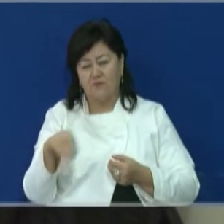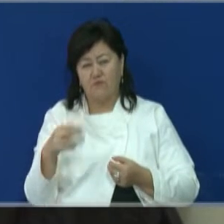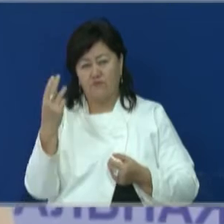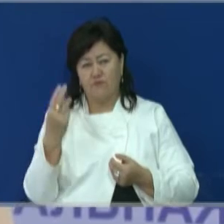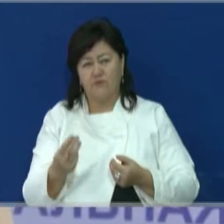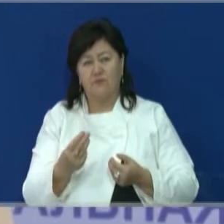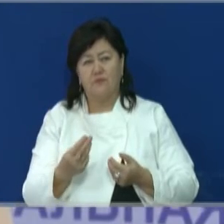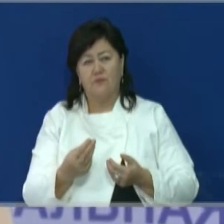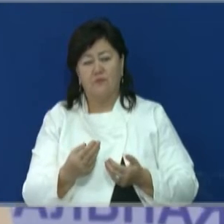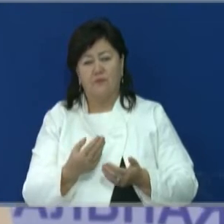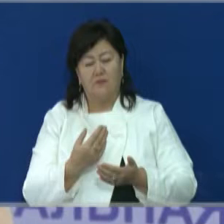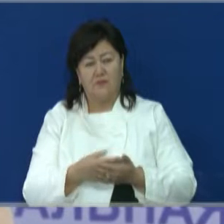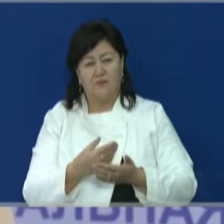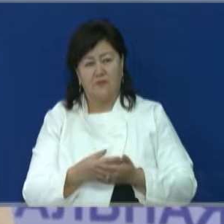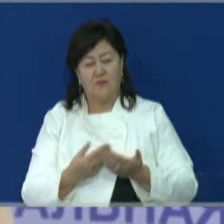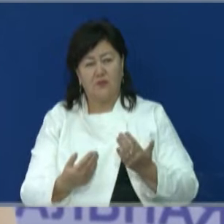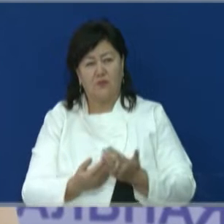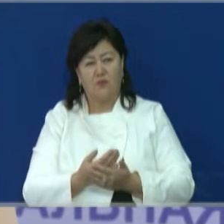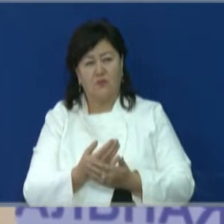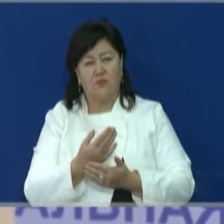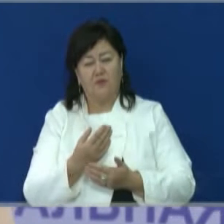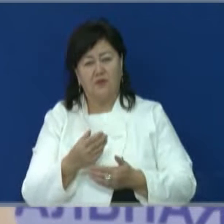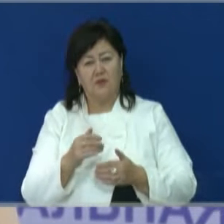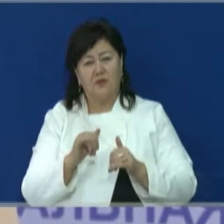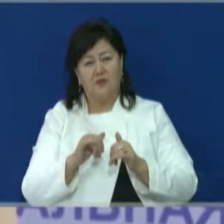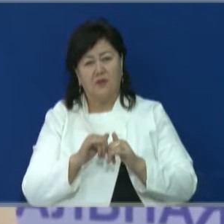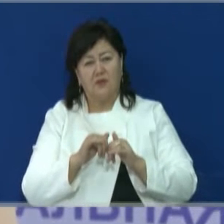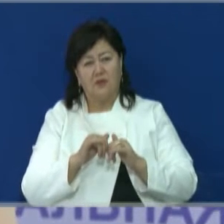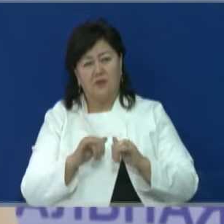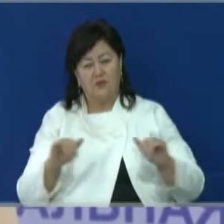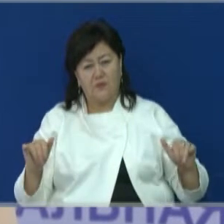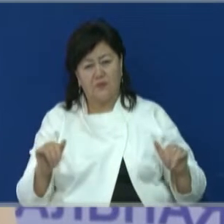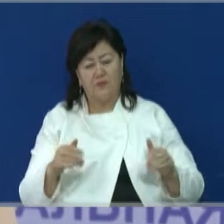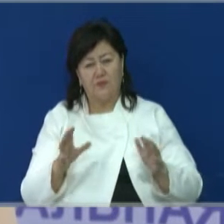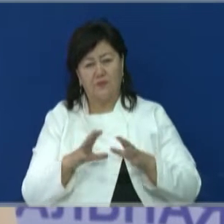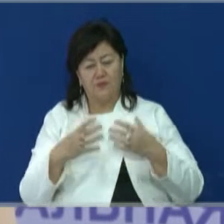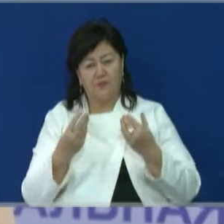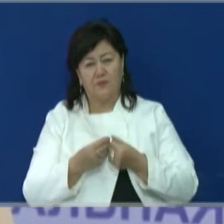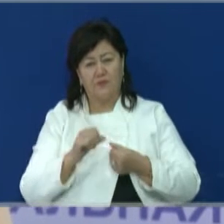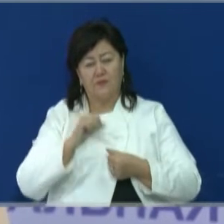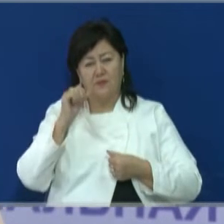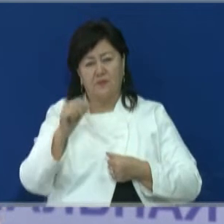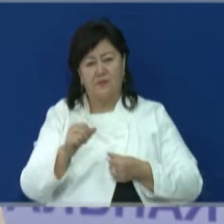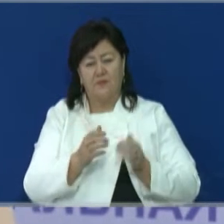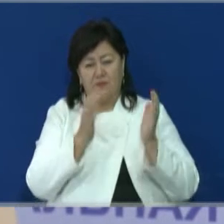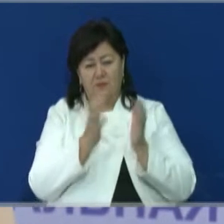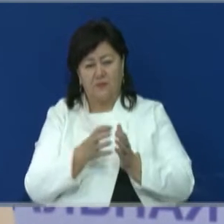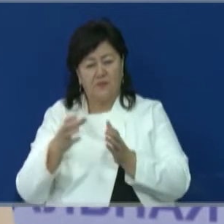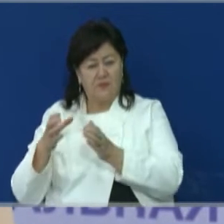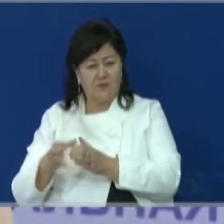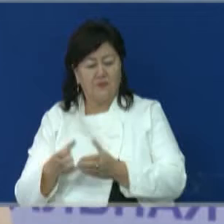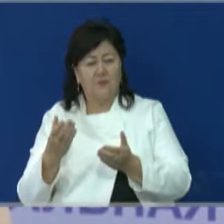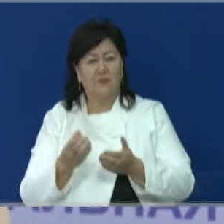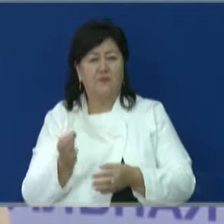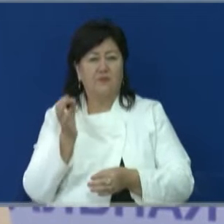бар. Вводится ряд нововведений, направленных на усиление уже действующих мер поддержки. Отбасылардың жекелеген санаттары үшін қолданыстағы